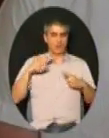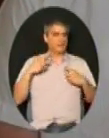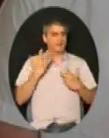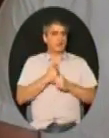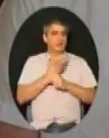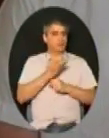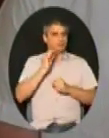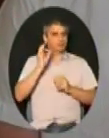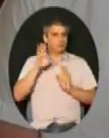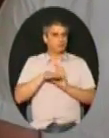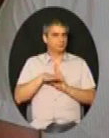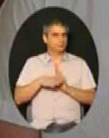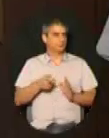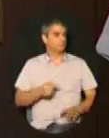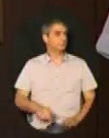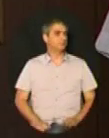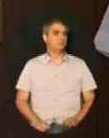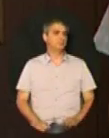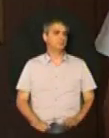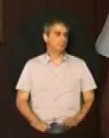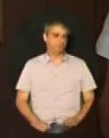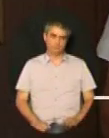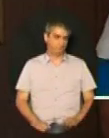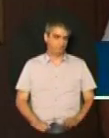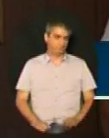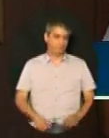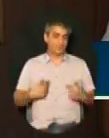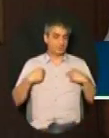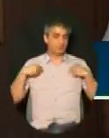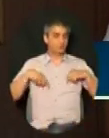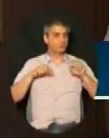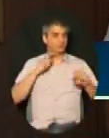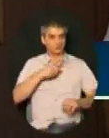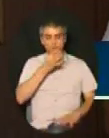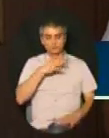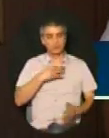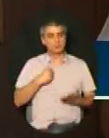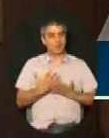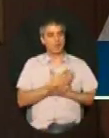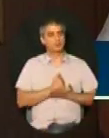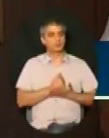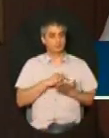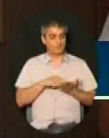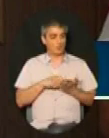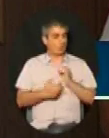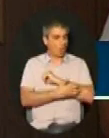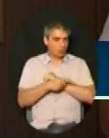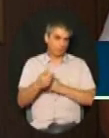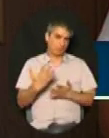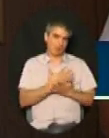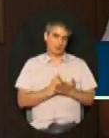מה אתם עושים בשביל העניין הזה? לא, אז לא, אני יושב ראש ההסתדרות, קודם כל תשאל אותי על ההכנסה. כי עוני זה